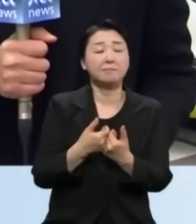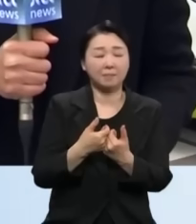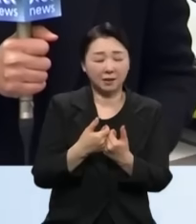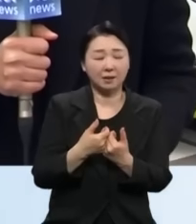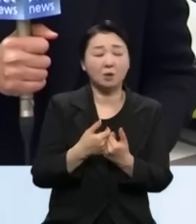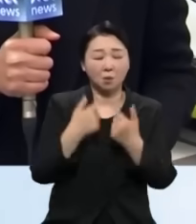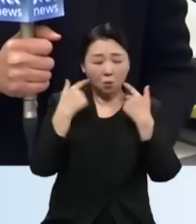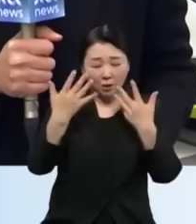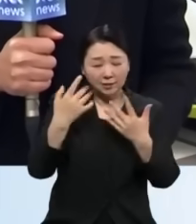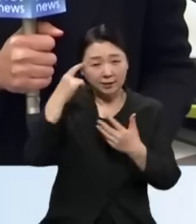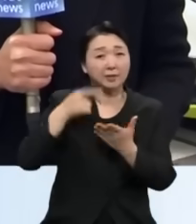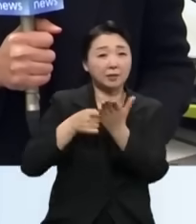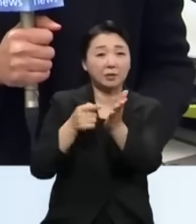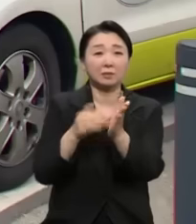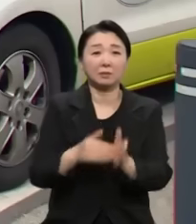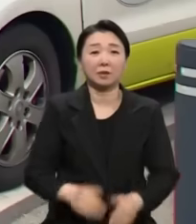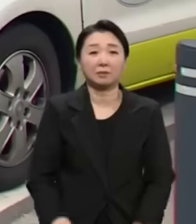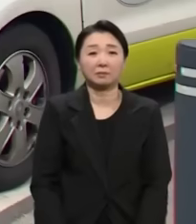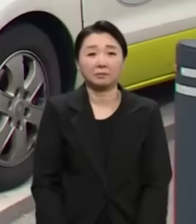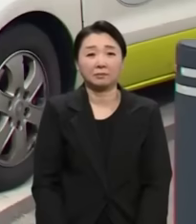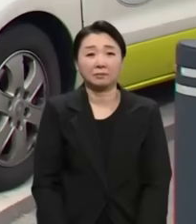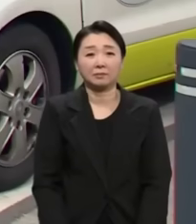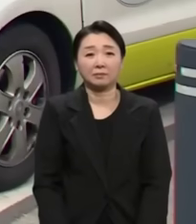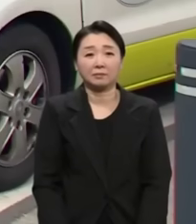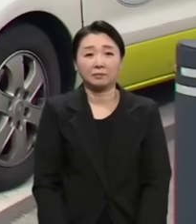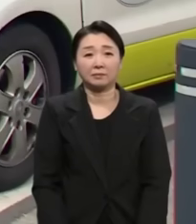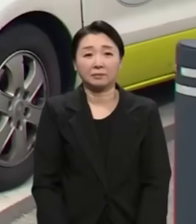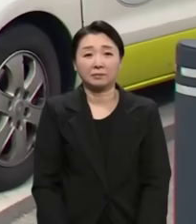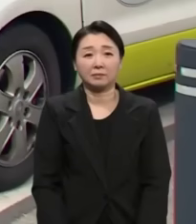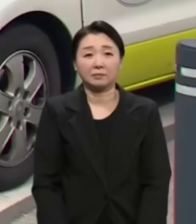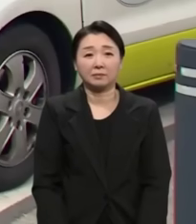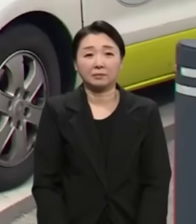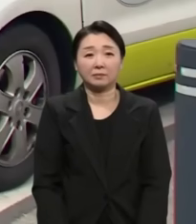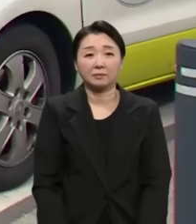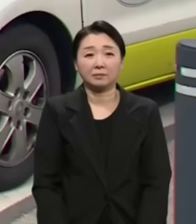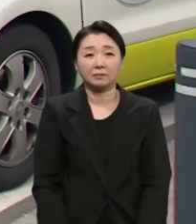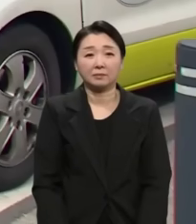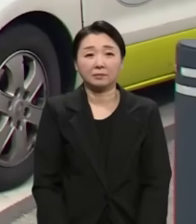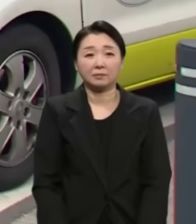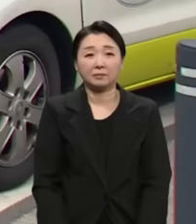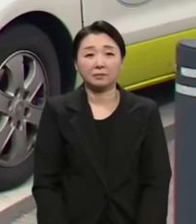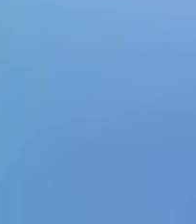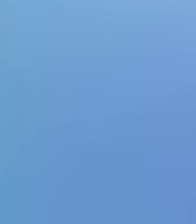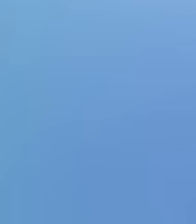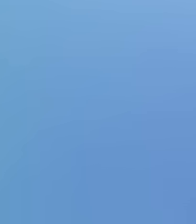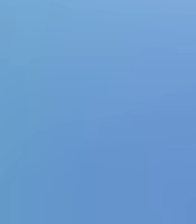전하고 있는 상황입니다. 지금까지 신촌 세브란스 병원에서 JTBC 안지현입니다.